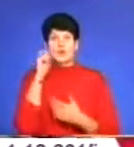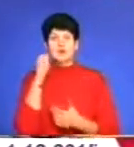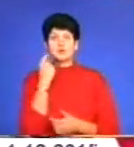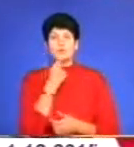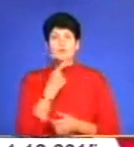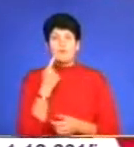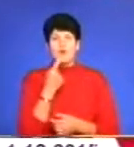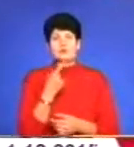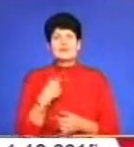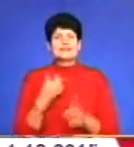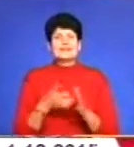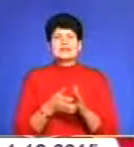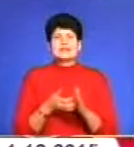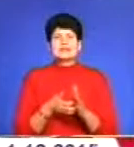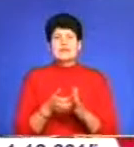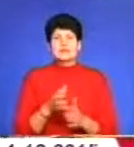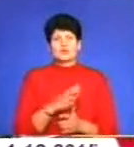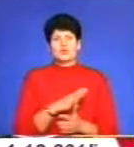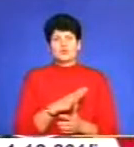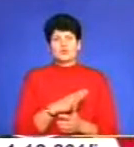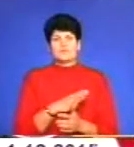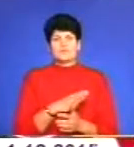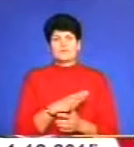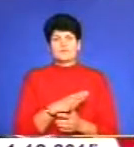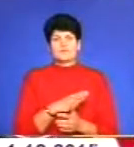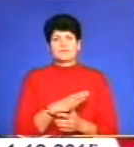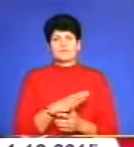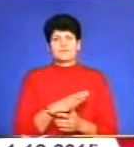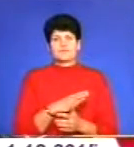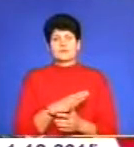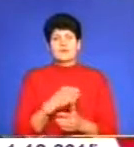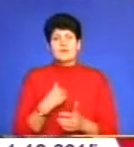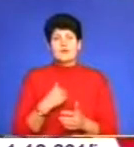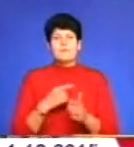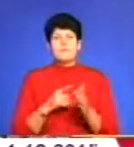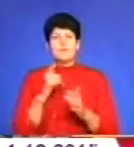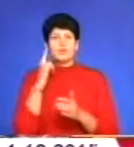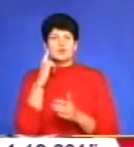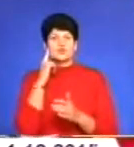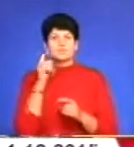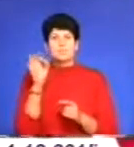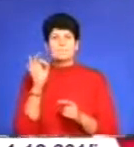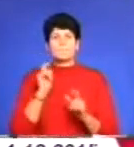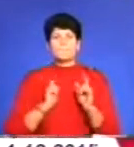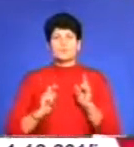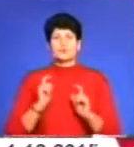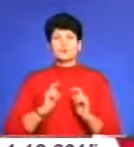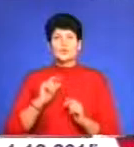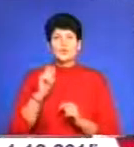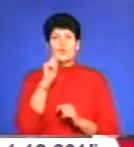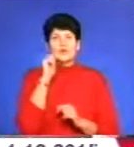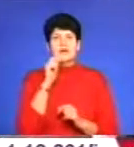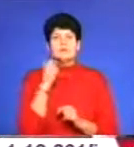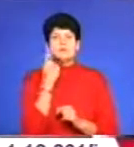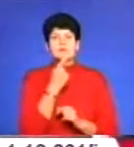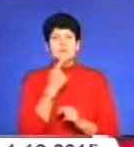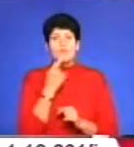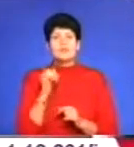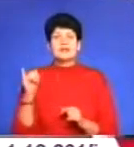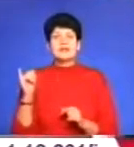але недостатньо було язика. Я почула про курси української мови і